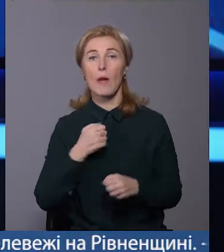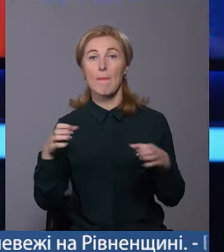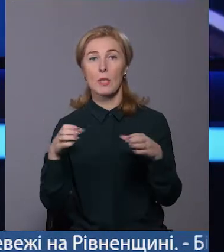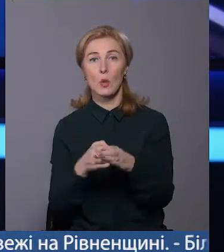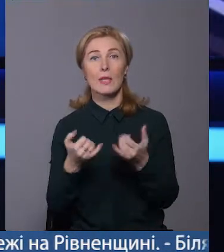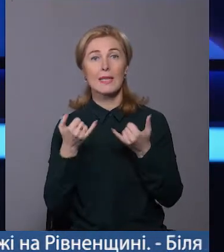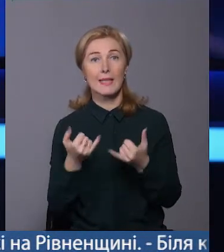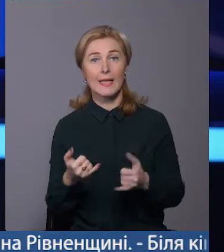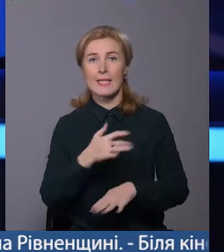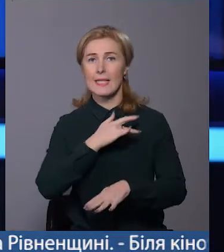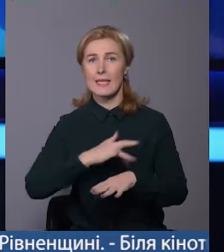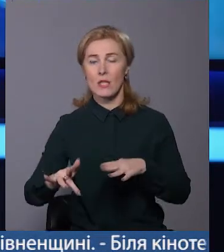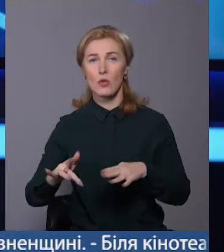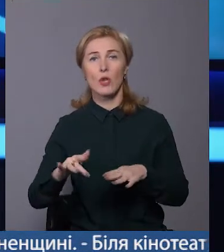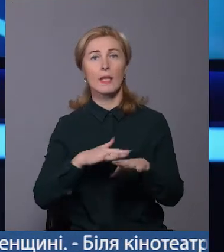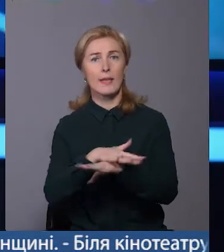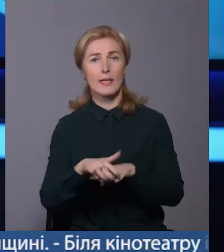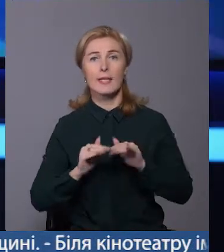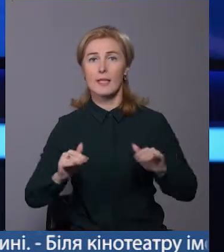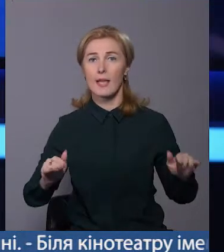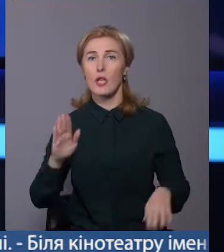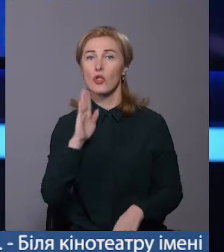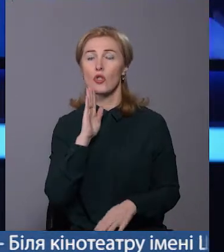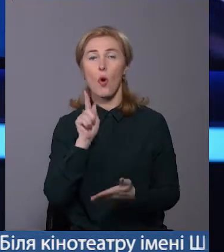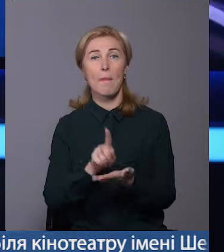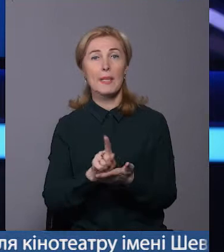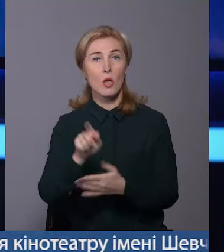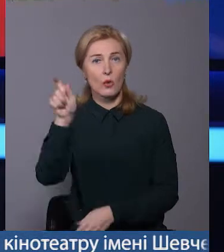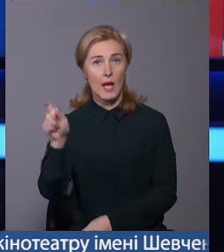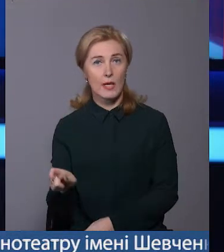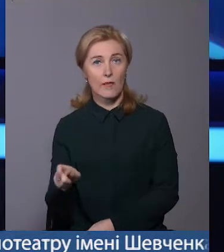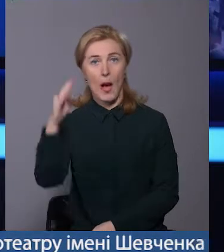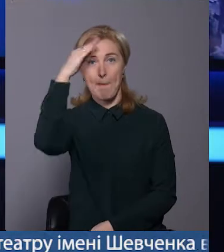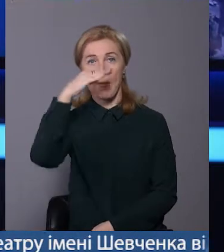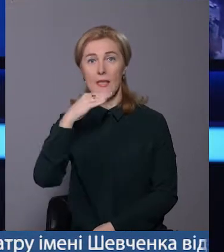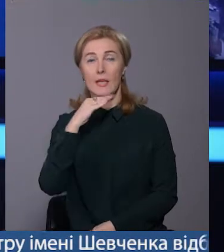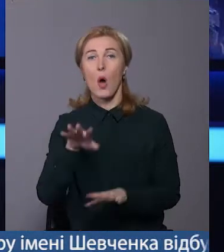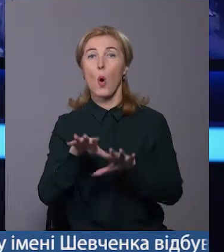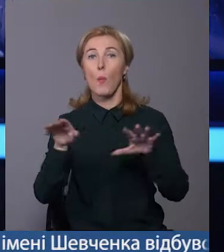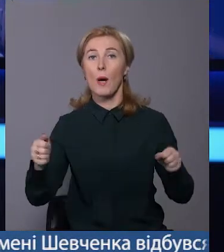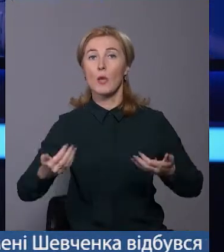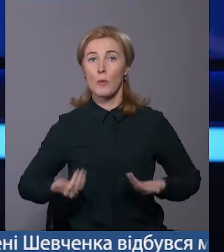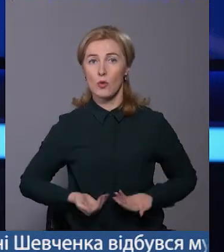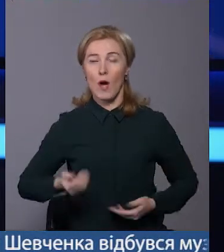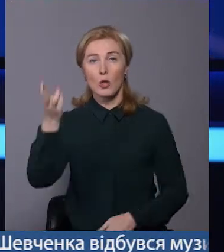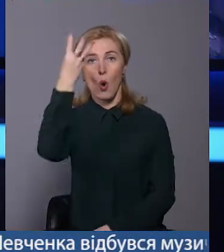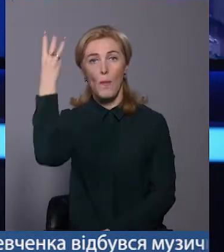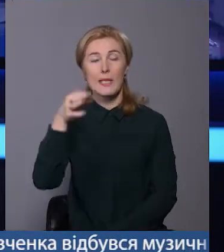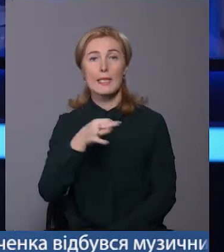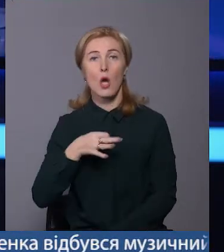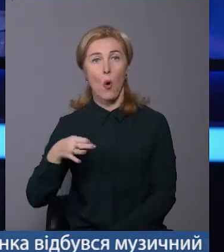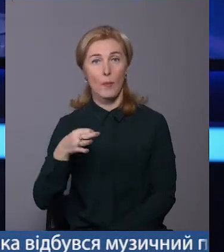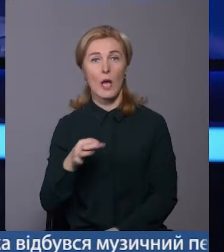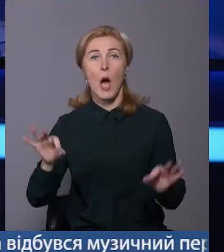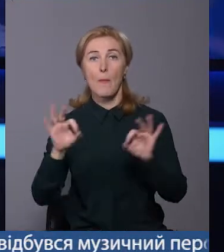нині знищує мирне населення – дітей, жінок, пенсіонерів. Батьки окупанта проживають у Хмельницькій області.